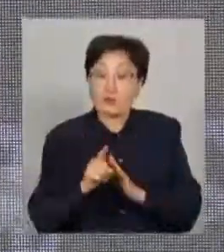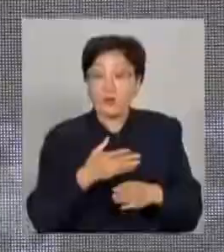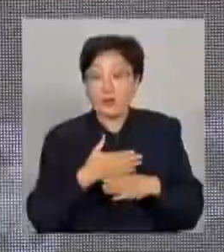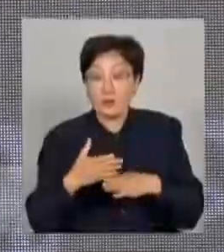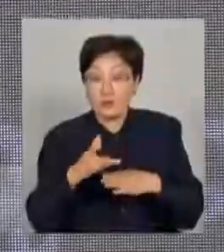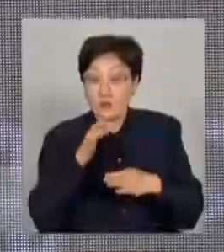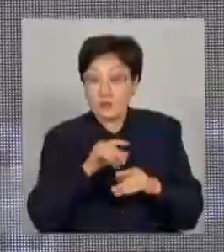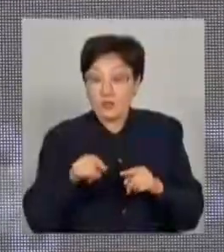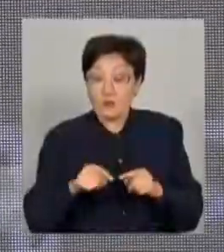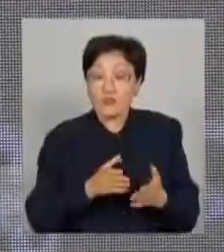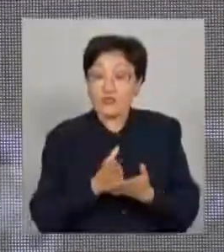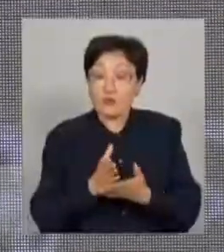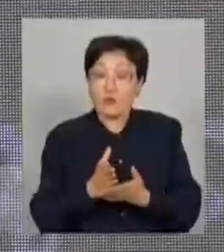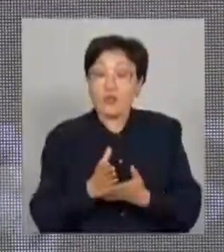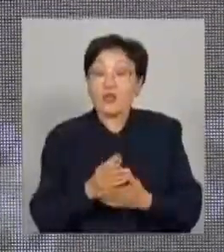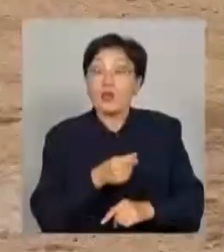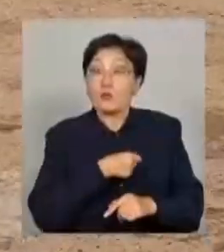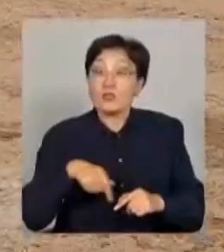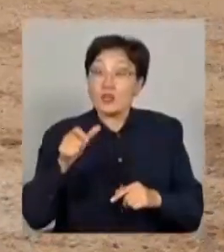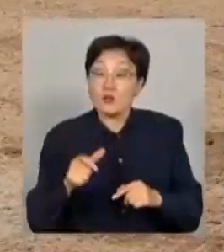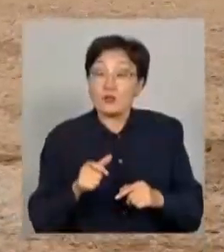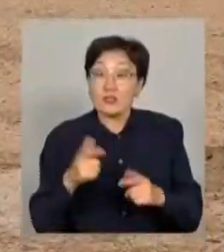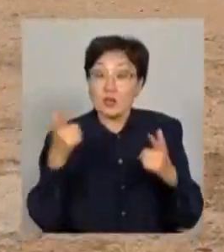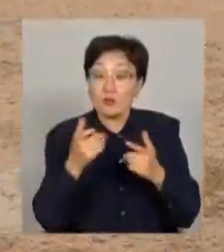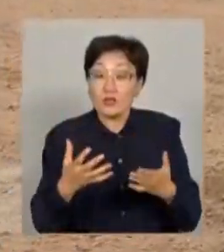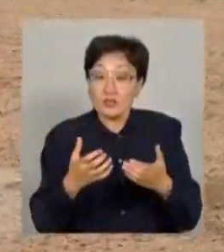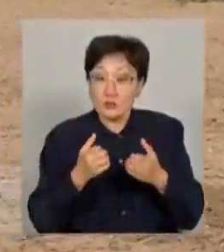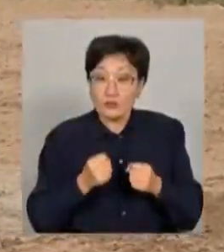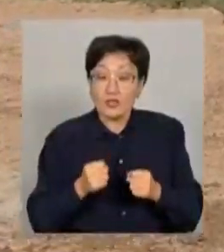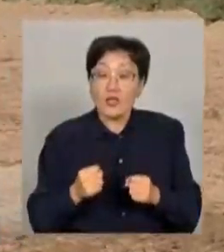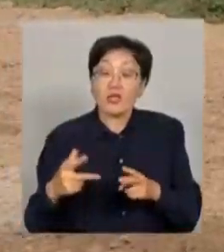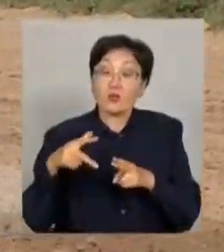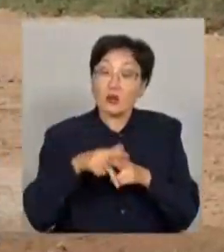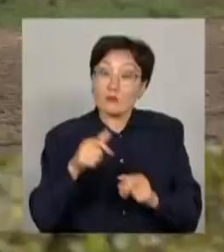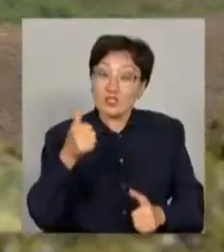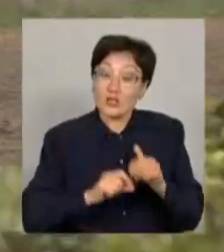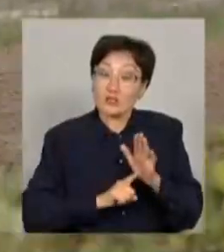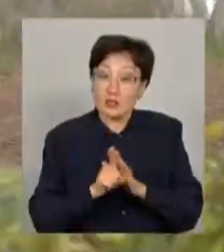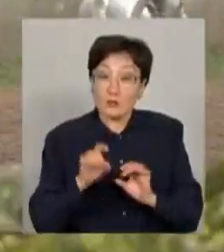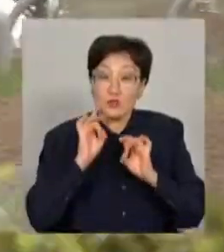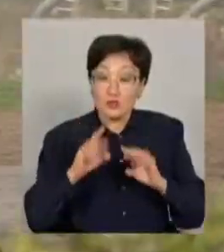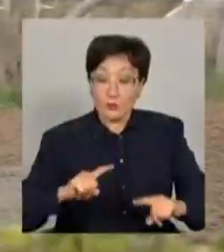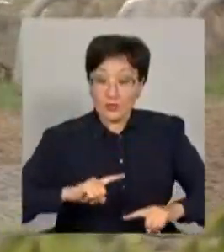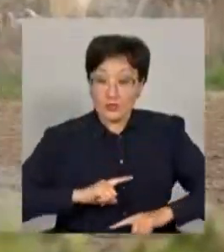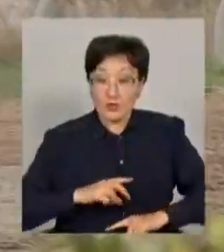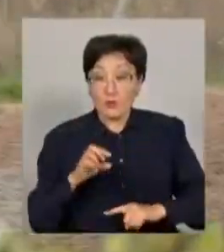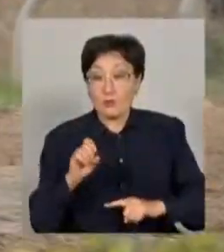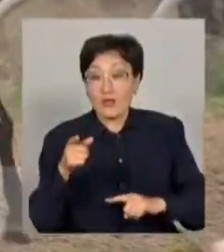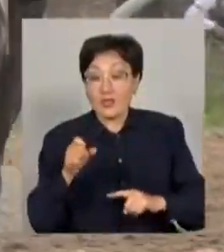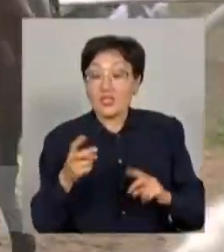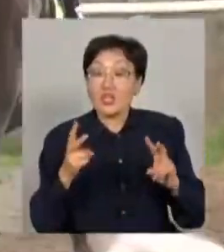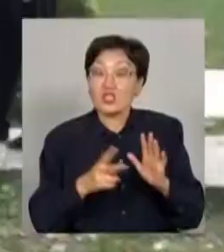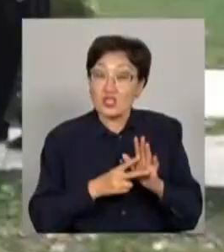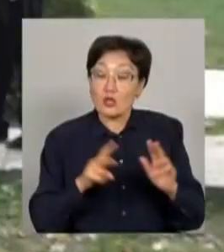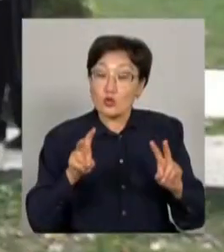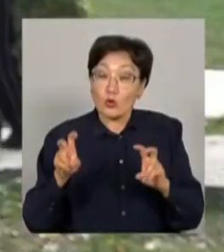көп уақыт салмай ардагер атбегі Сәбит Жанкөліковтен ақпат алған шабандоздар атқа отырып жарысты бастады. Чемпионат финалы бәйгенің 7 түрі бойынша